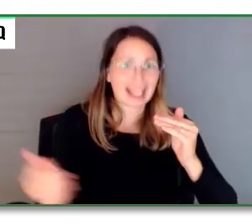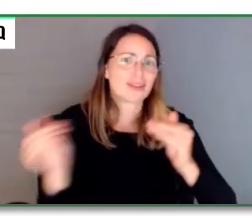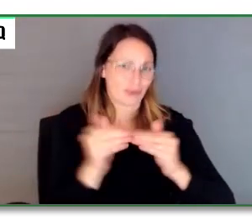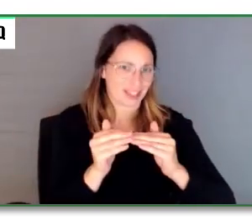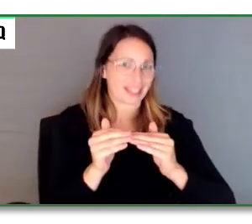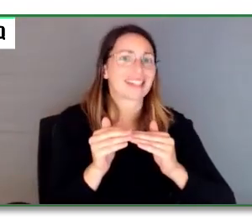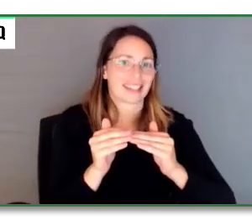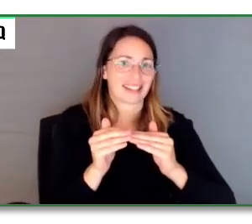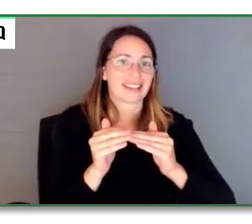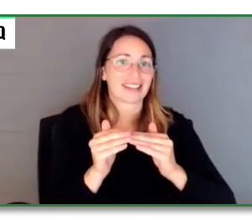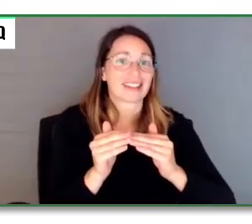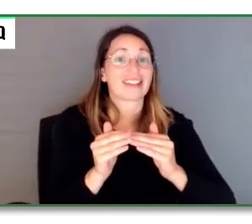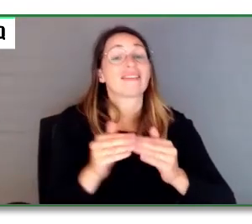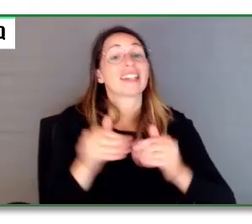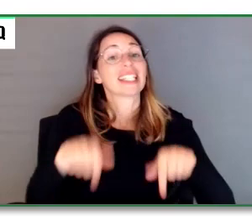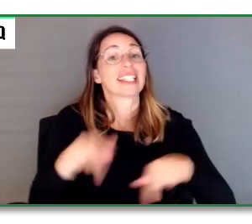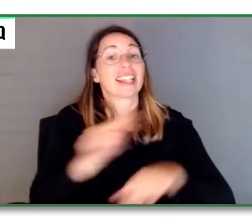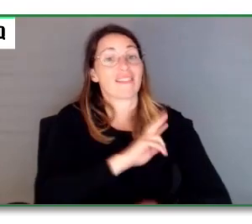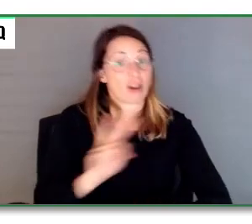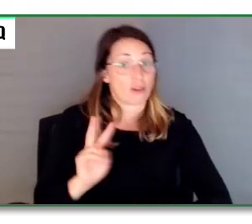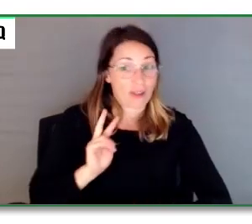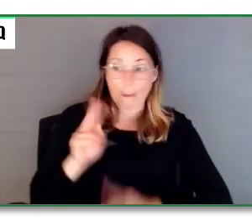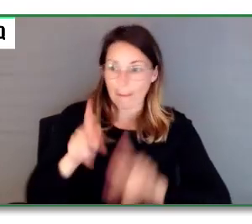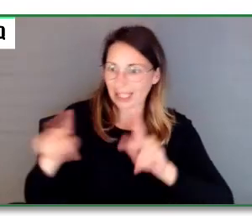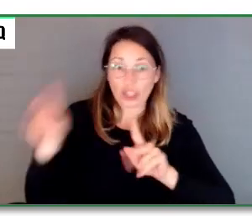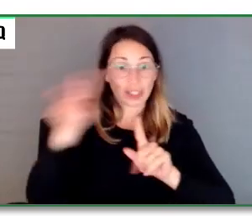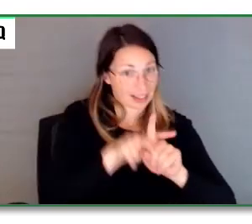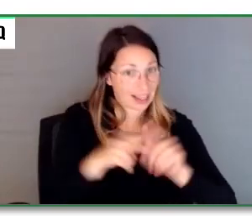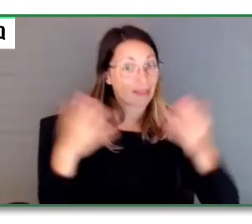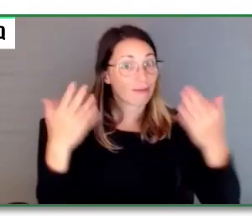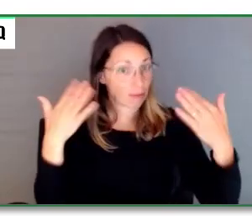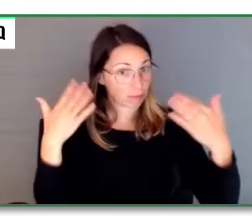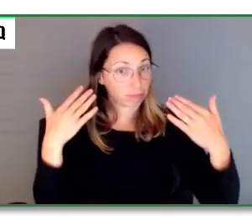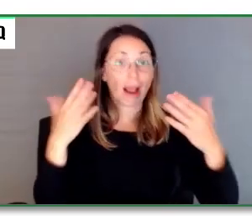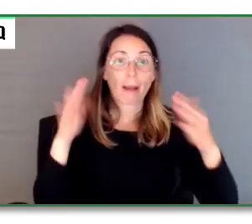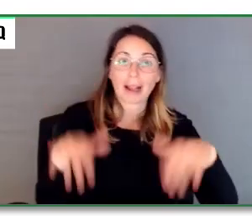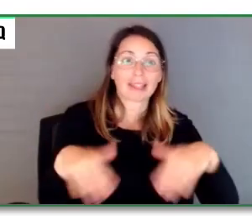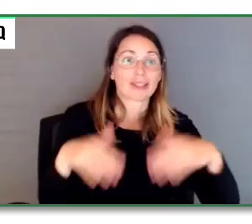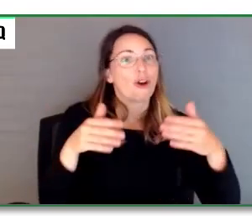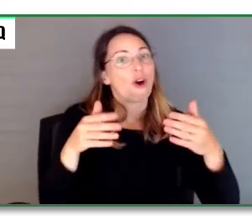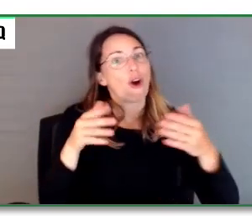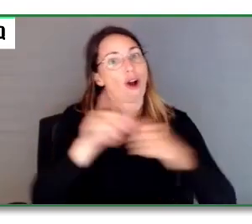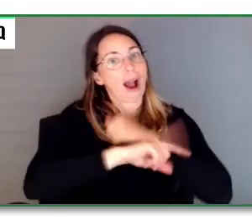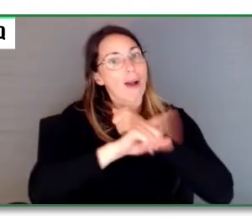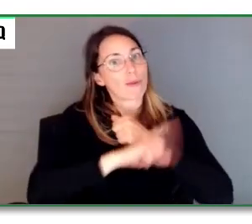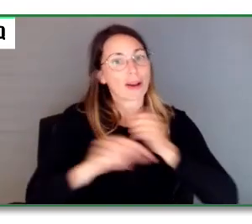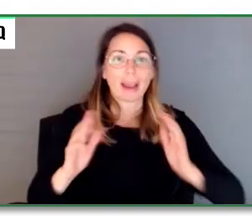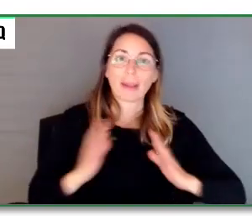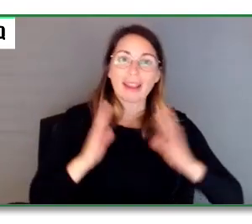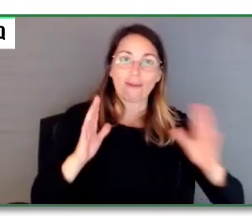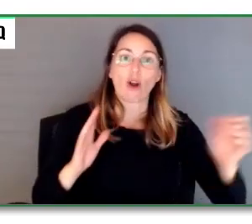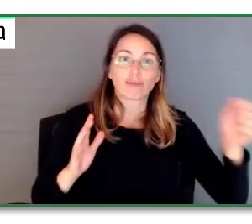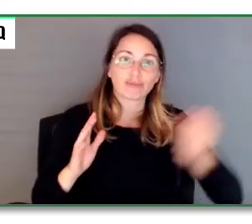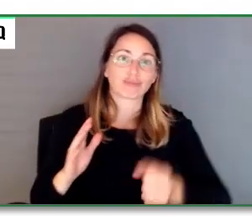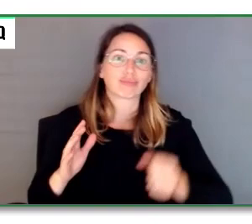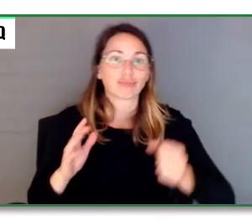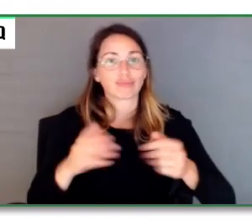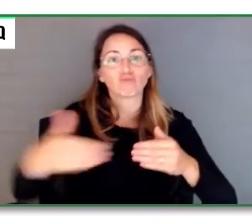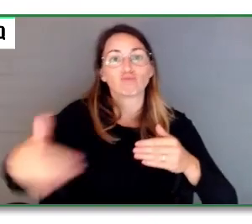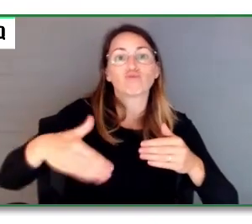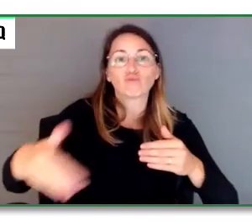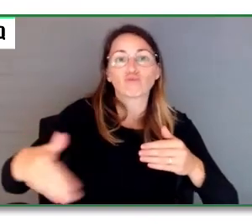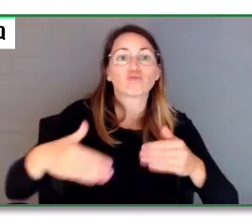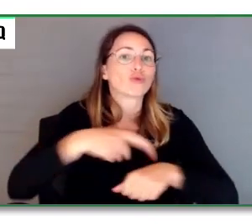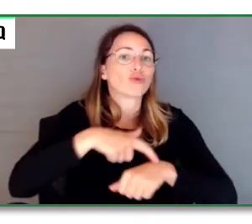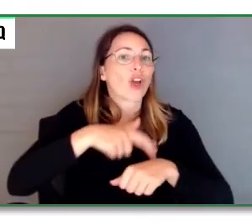les gens réservent des randonnées et partent avec le personnel et les bénévoles pour des randonnées de longueur variable